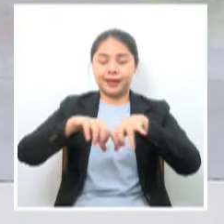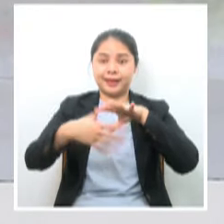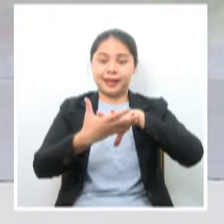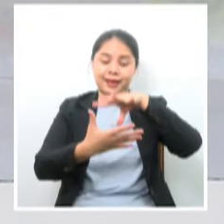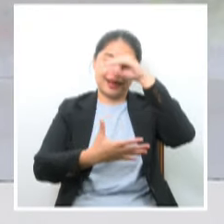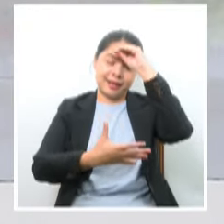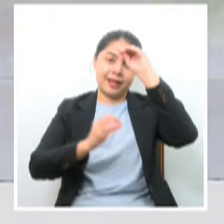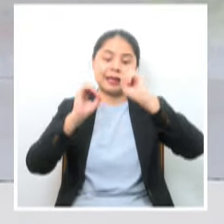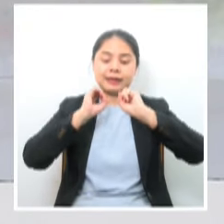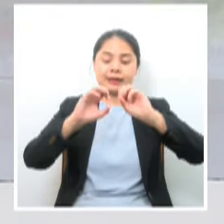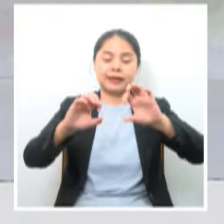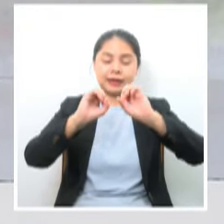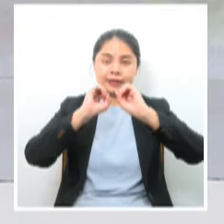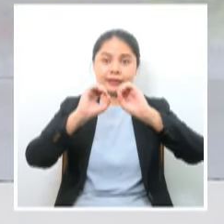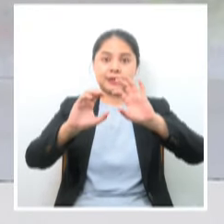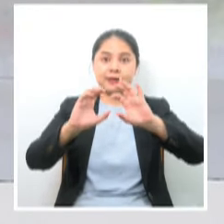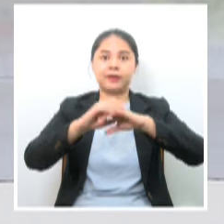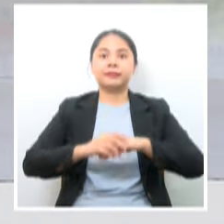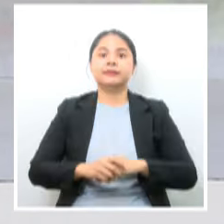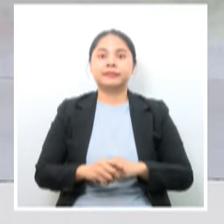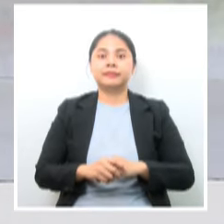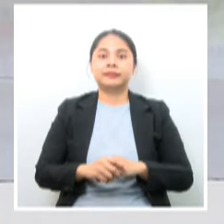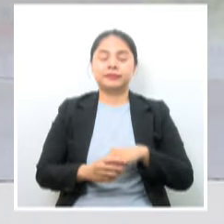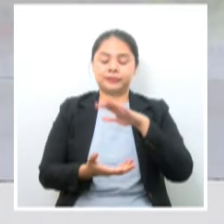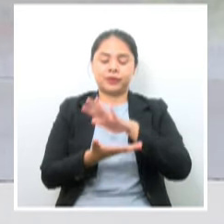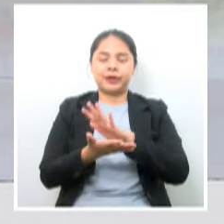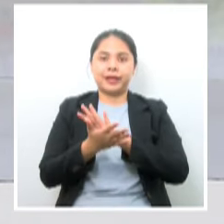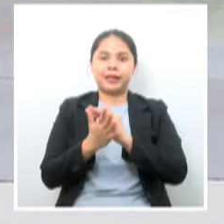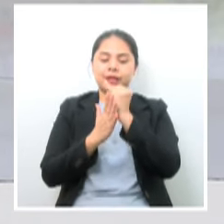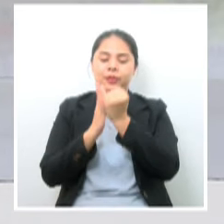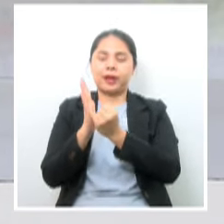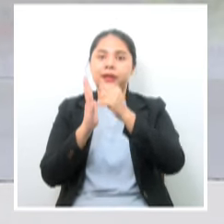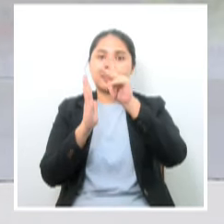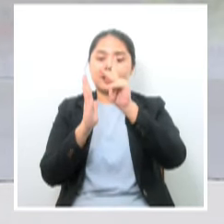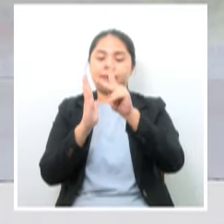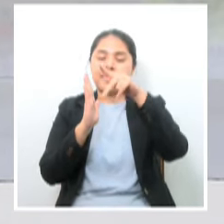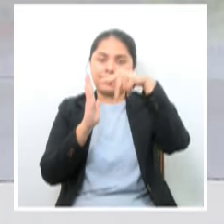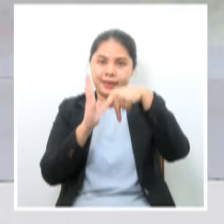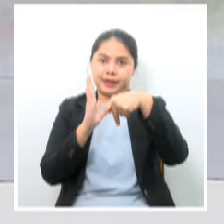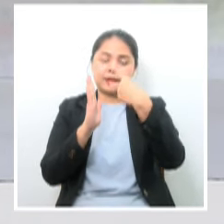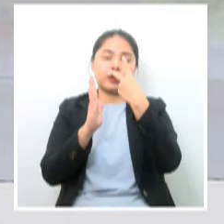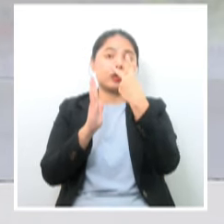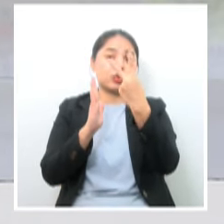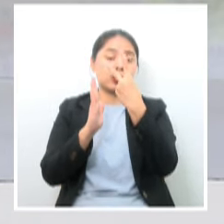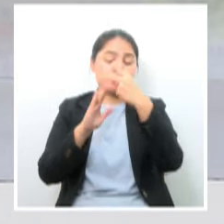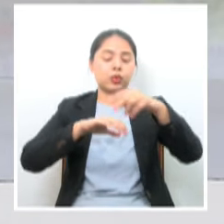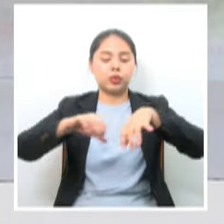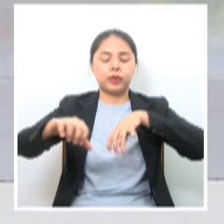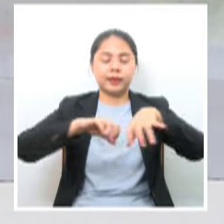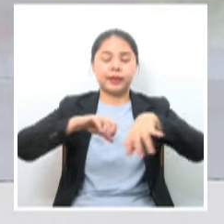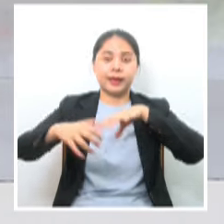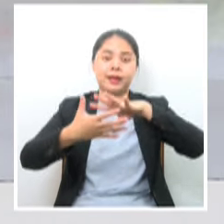เรียนมัธยมศึกษาพัชรกิติยาภา2กำแพงเพชรสพม.กำแพงเพชรที่ได้มีการจัดการเรียนการ